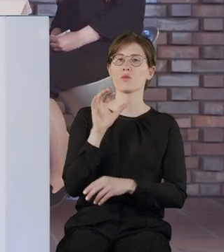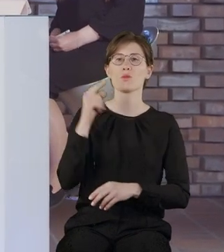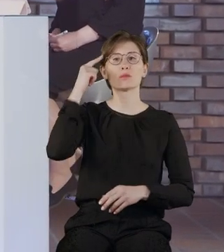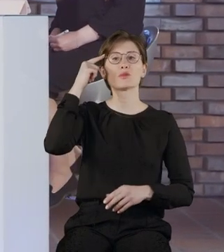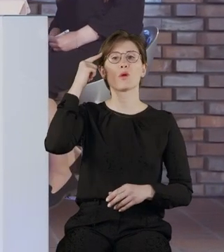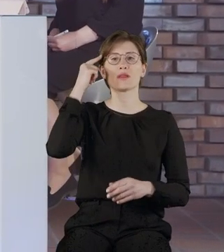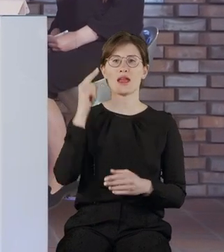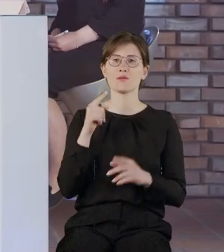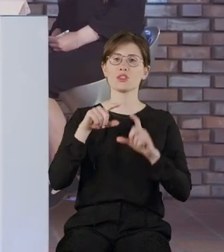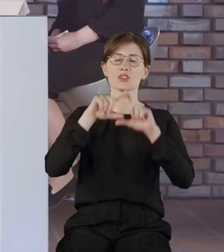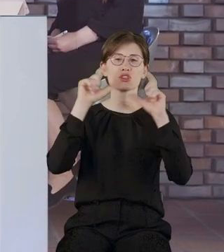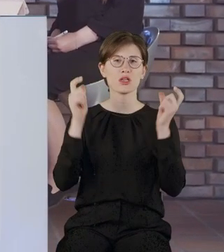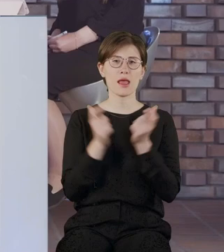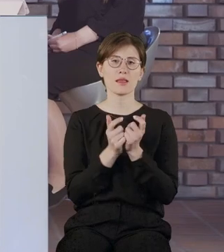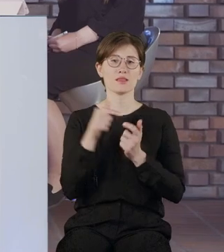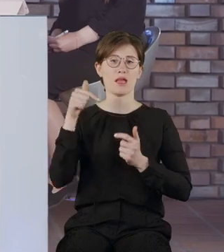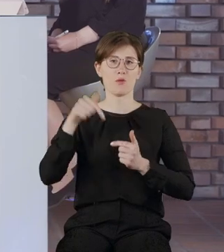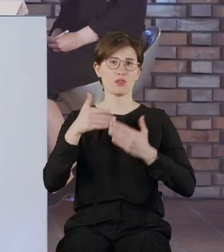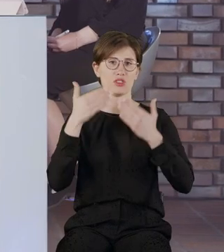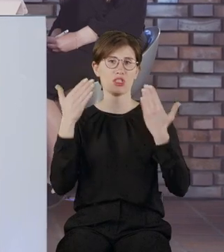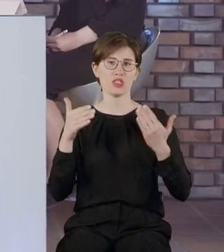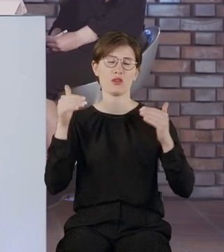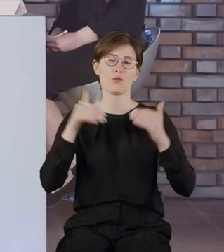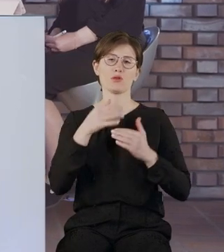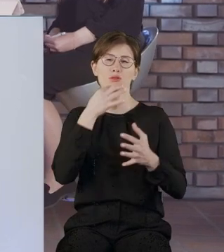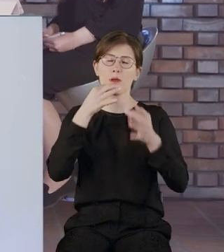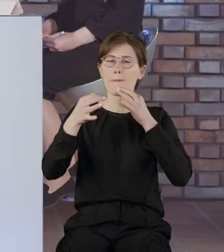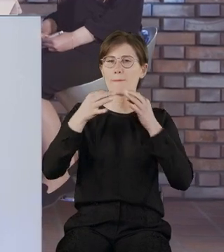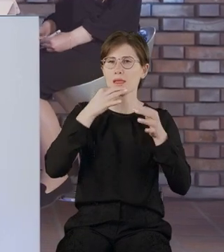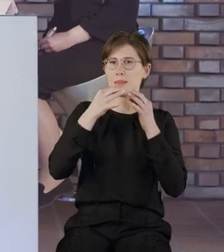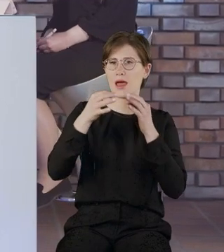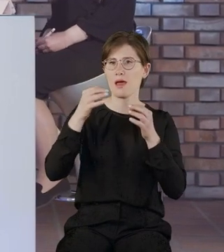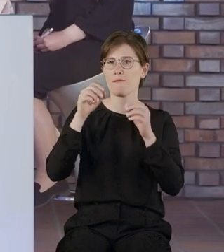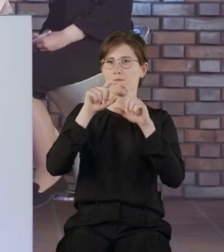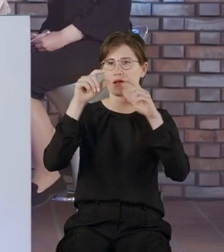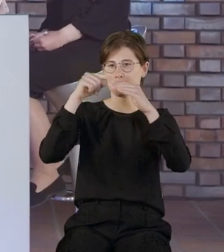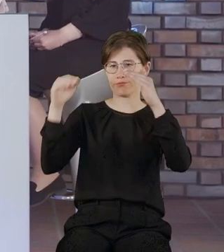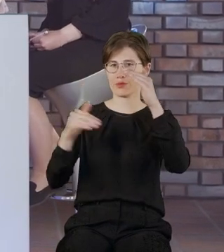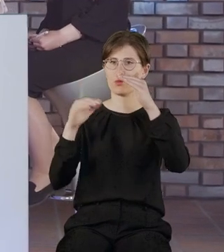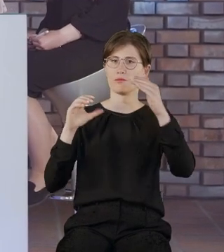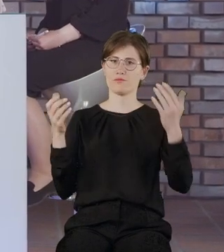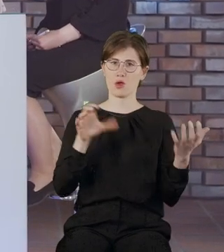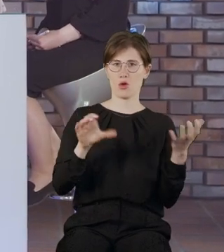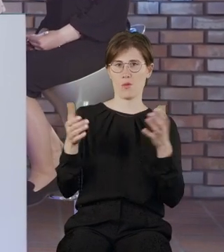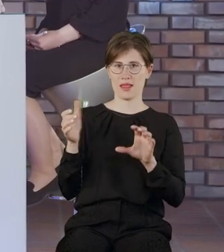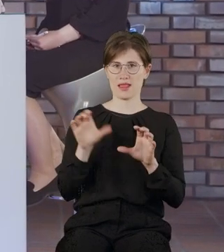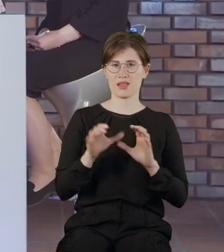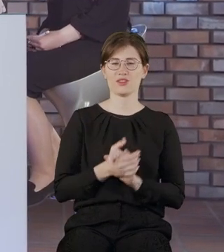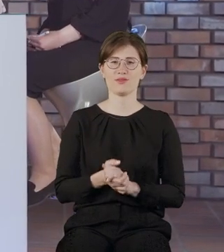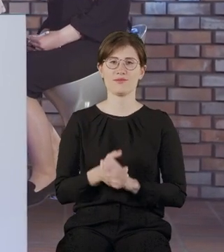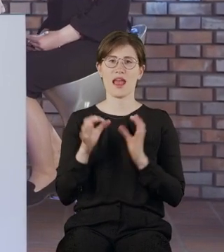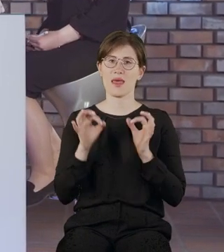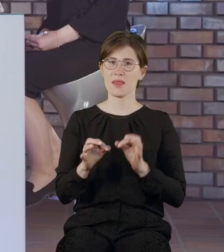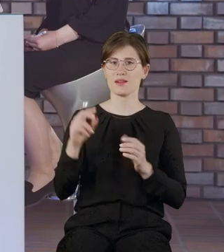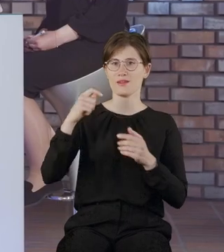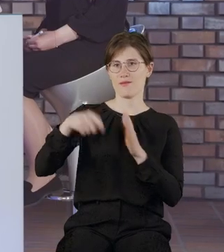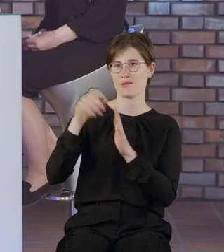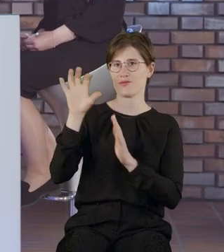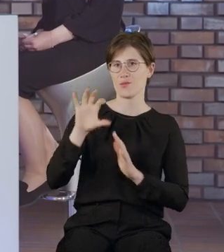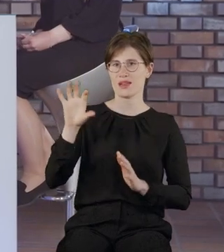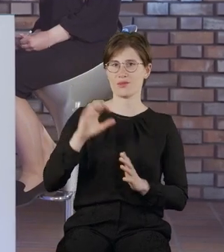że przez cały okres trwania Wirtualnego Dnia Otwartego możecie zadawać swoje pytania na czacie pod transmisją. A teraz już pora na